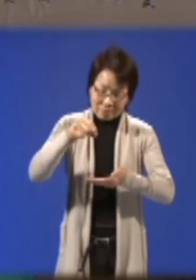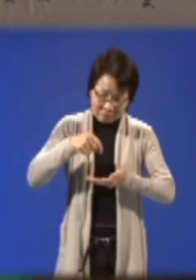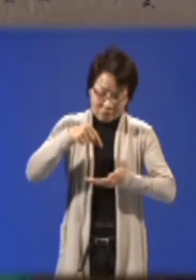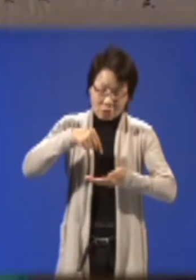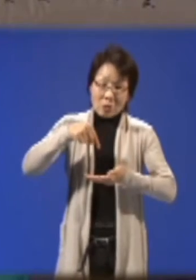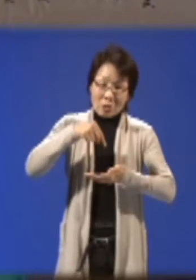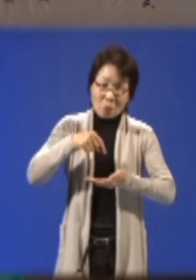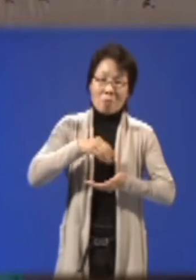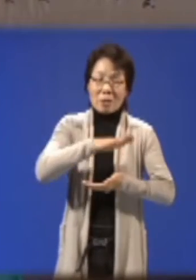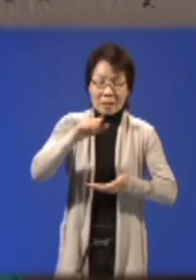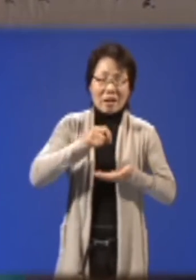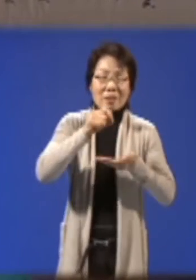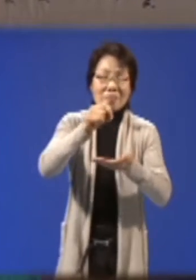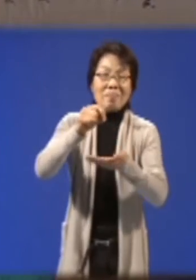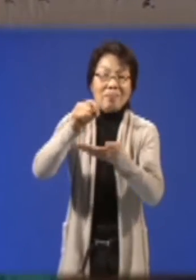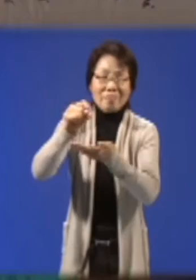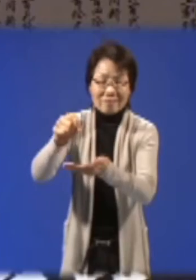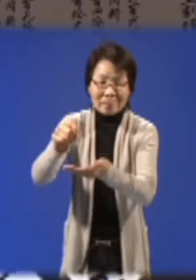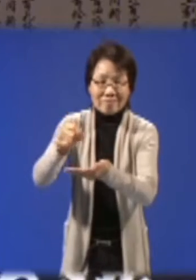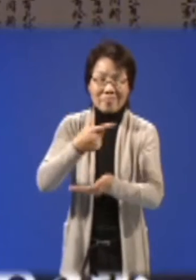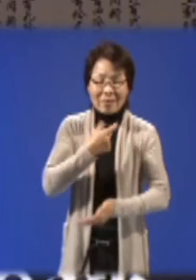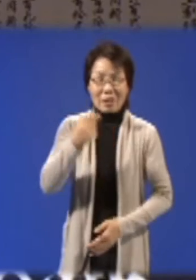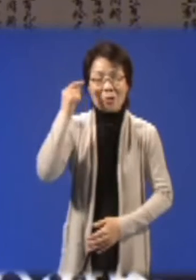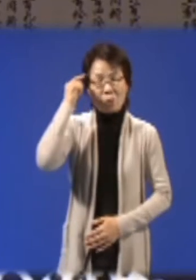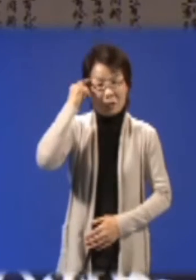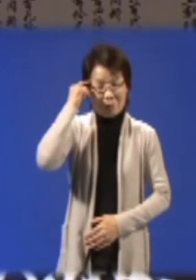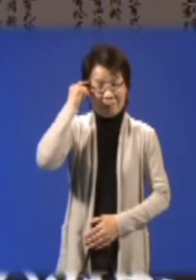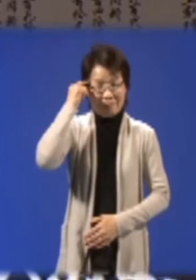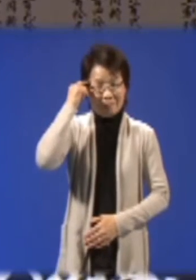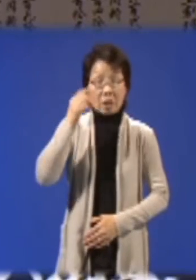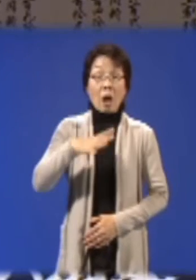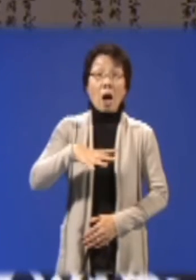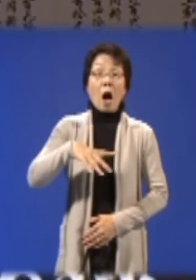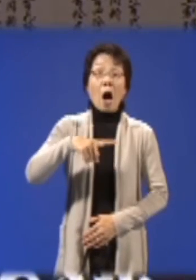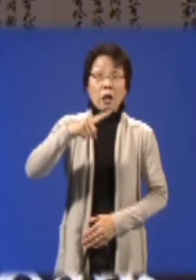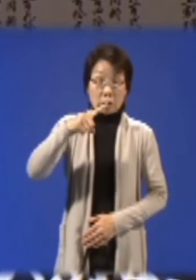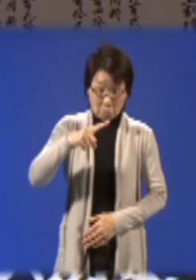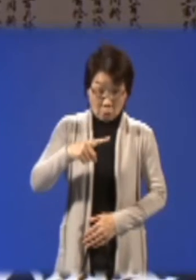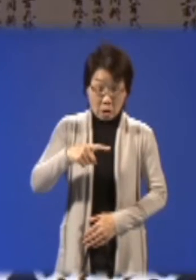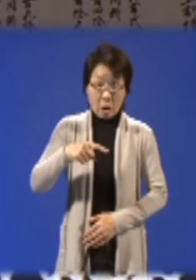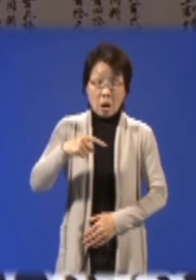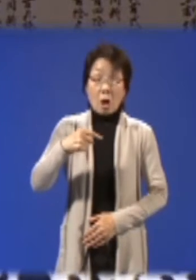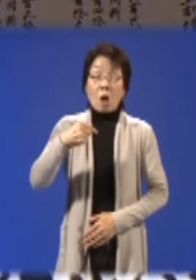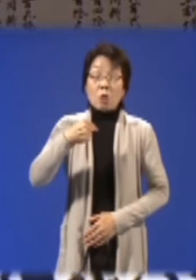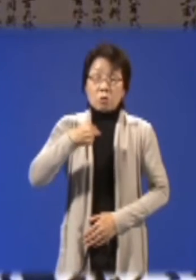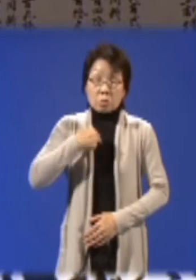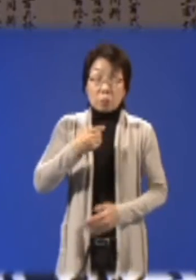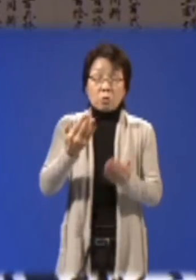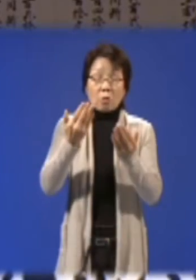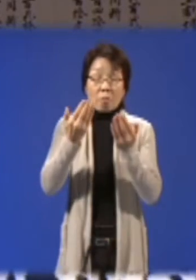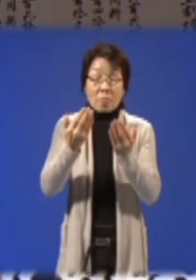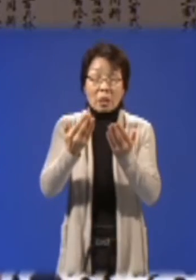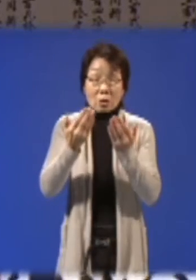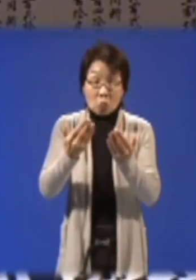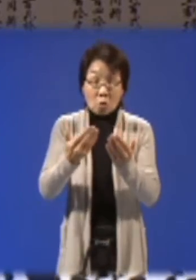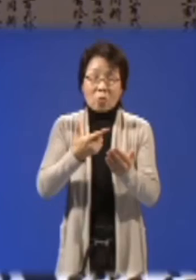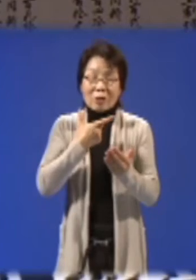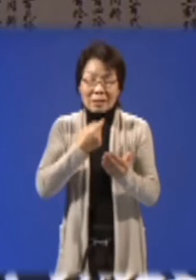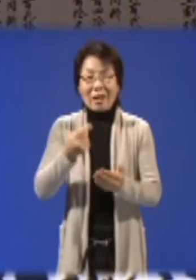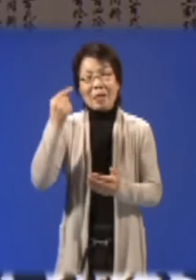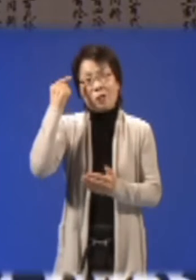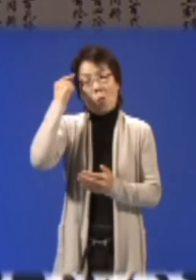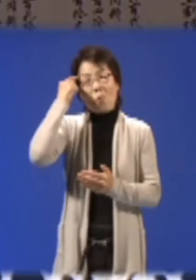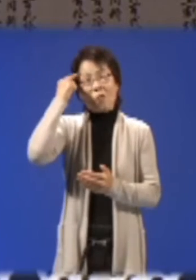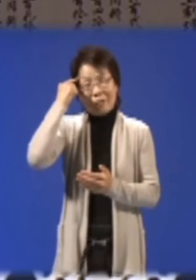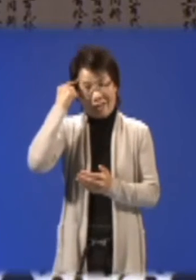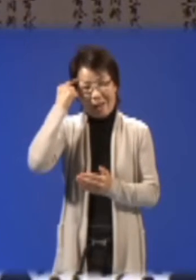やりがいと思っております。 最初はボランティアをやった時もね、僕は自分のためにっていうふうに思ってたんですけども、そうで